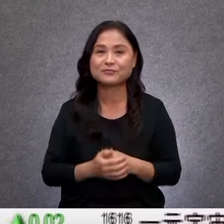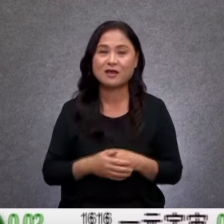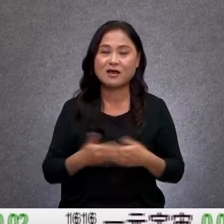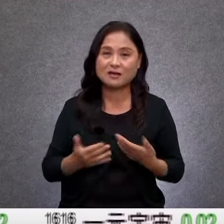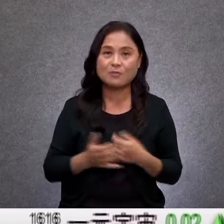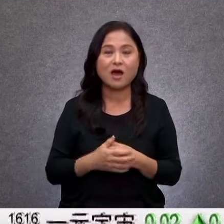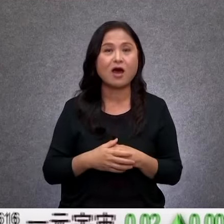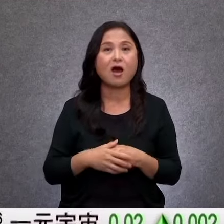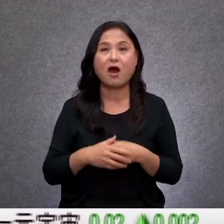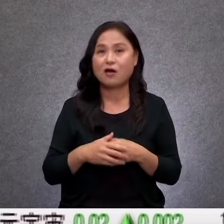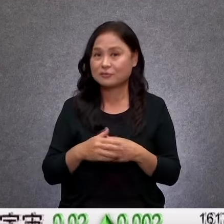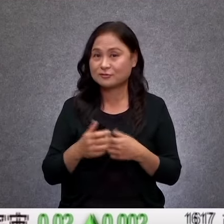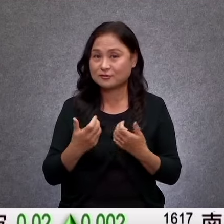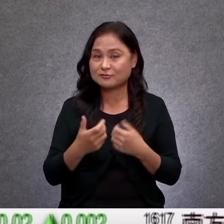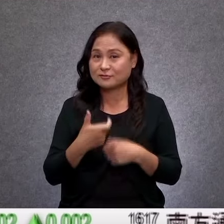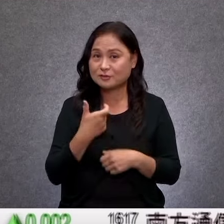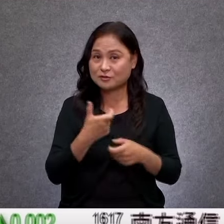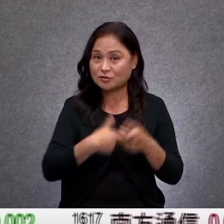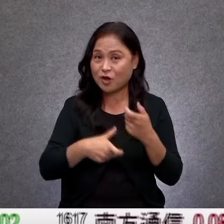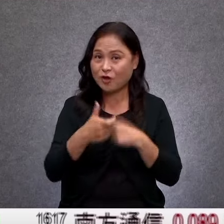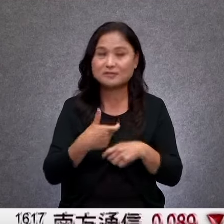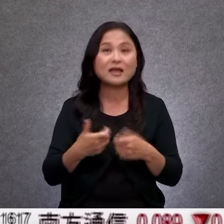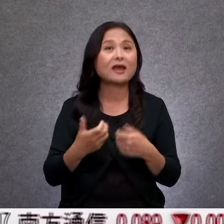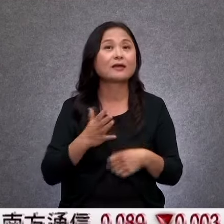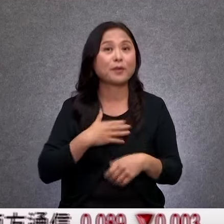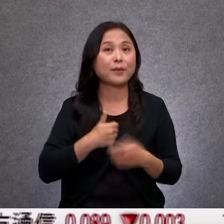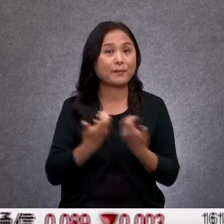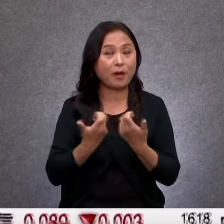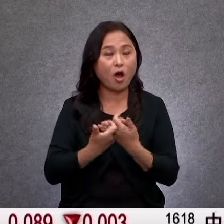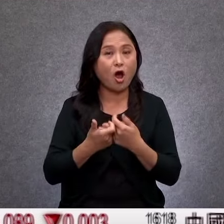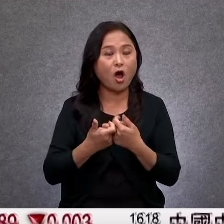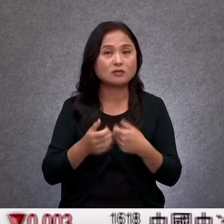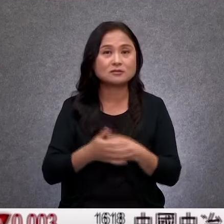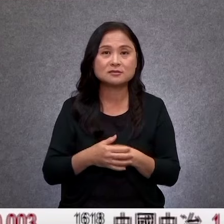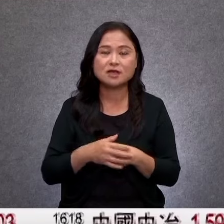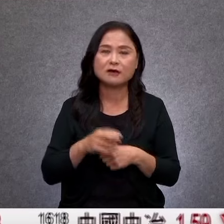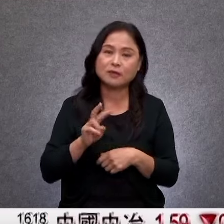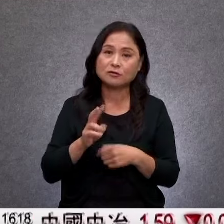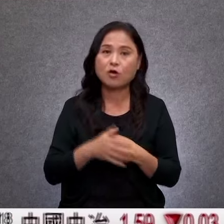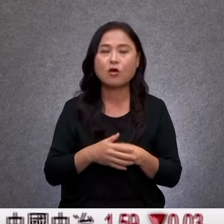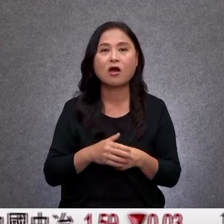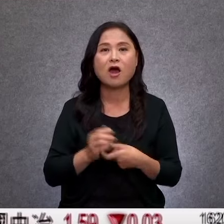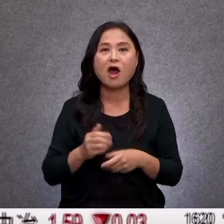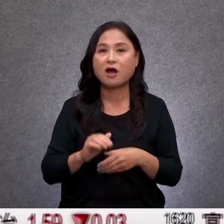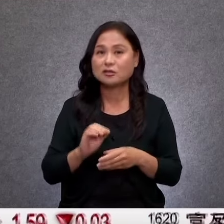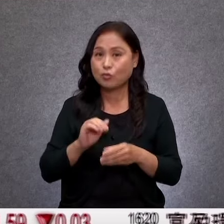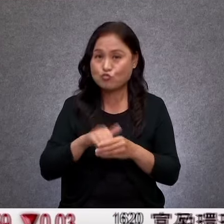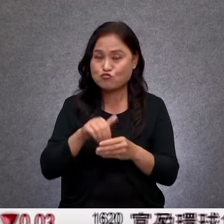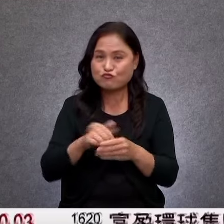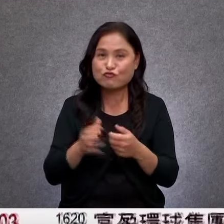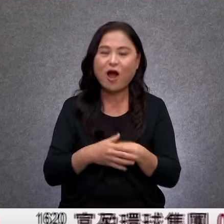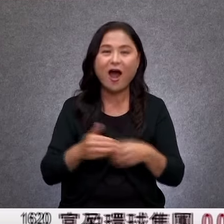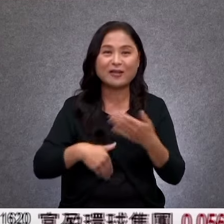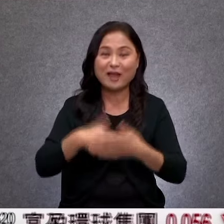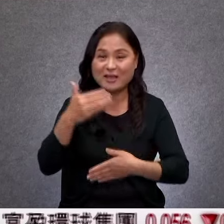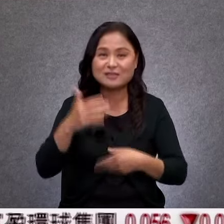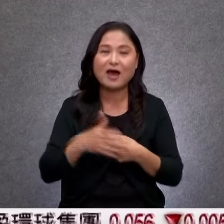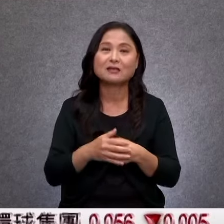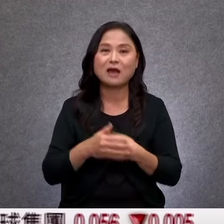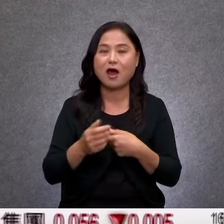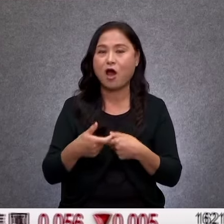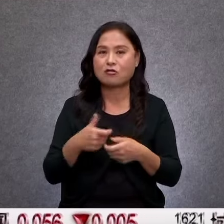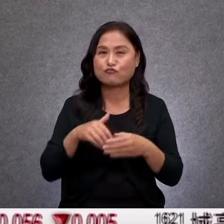個健康的發展的。 嗱，見到今日預算案之前咧，之後咧，我見到咧就市場咧股份方面